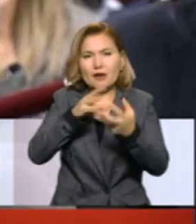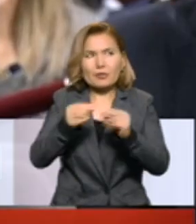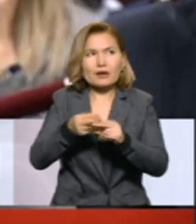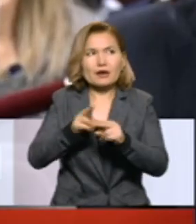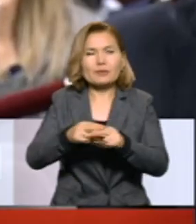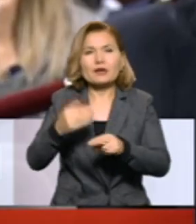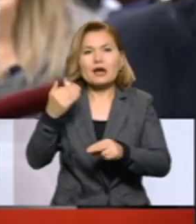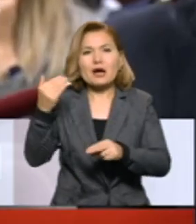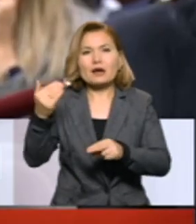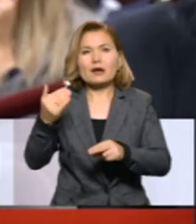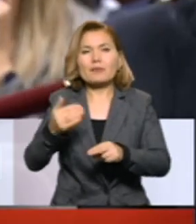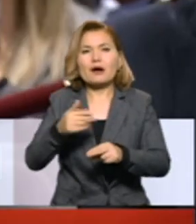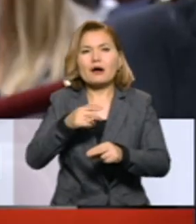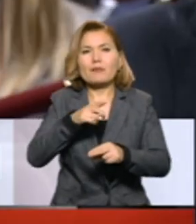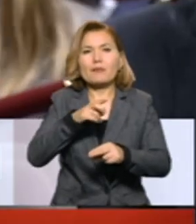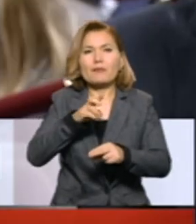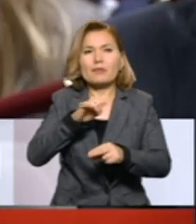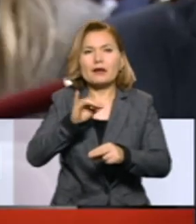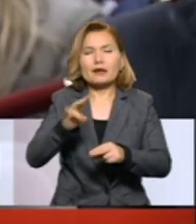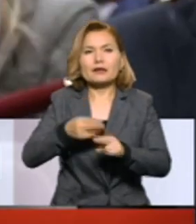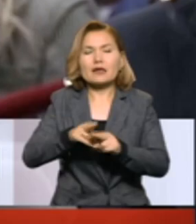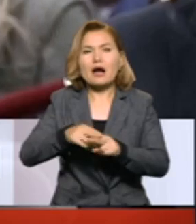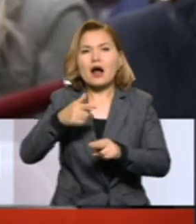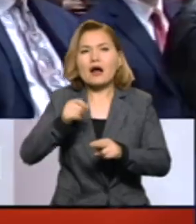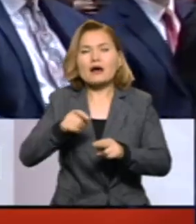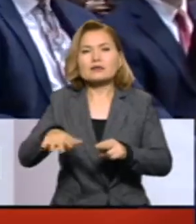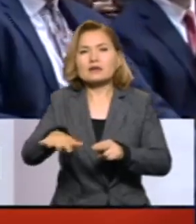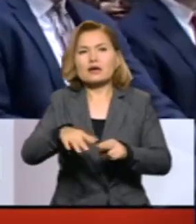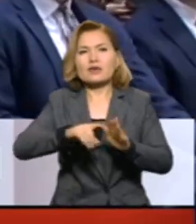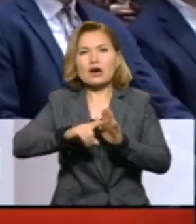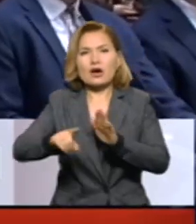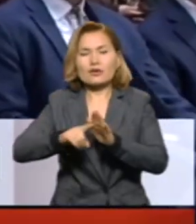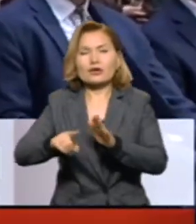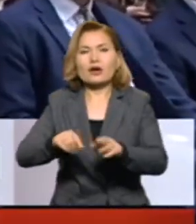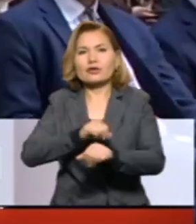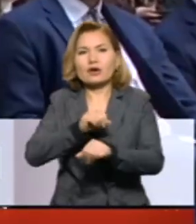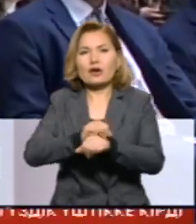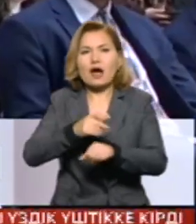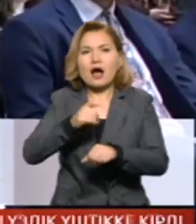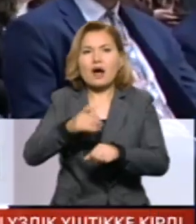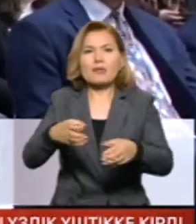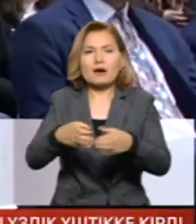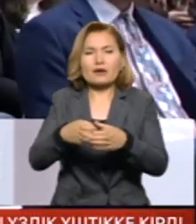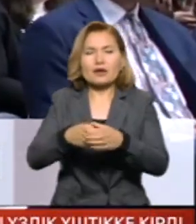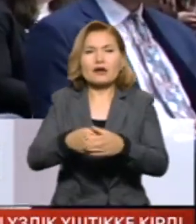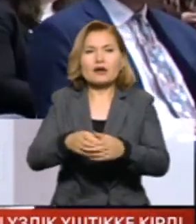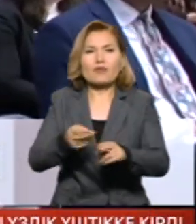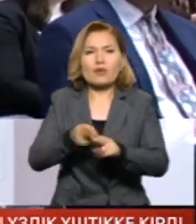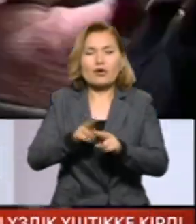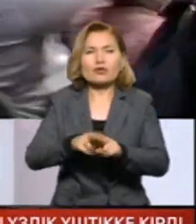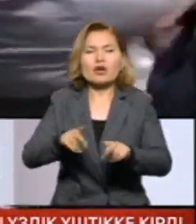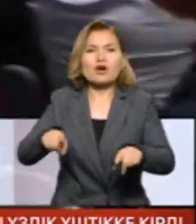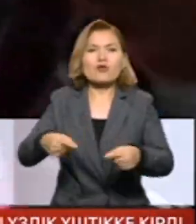мәрте бөлді. Блинкен болса, Газа секторында оқ атуды тоқтату Хамастың қайта топталуына